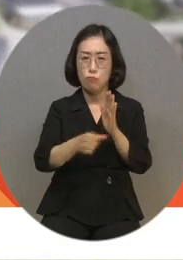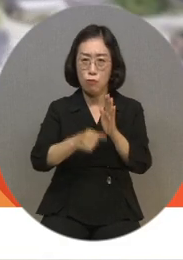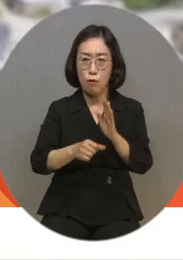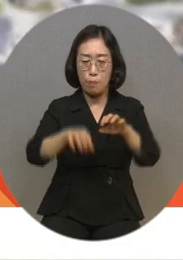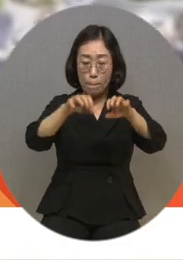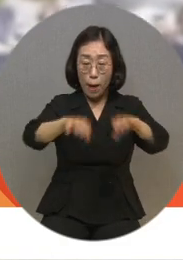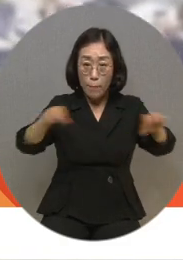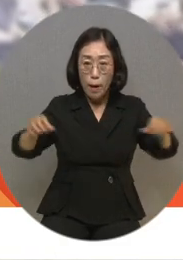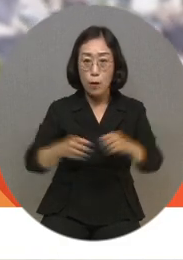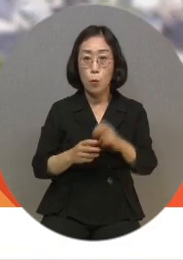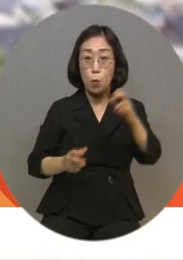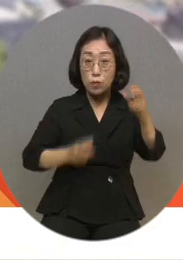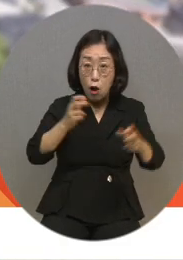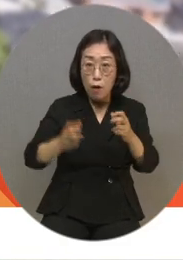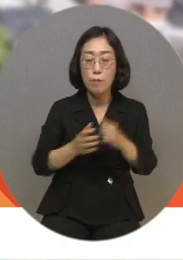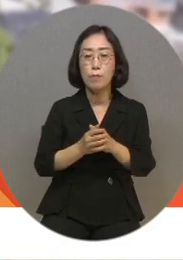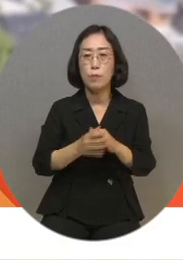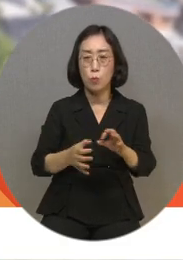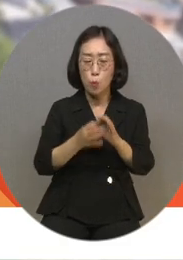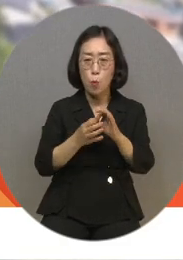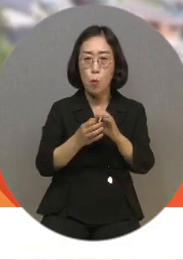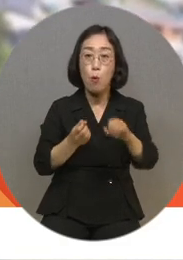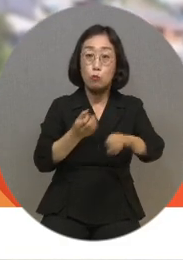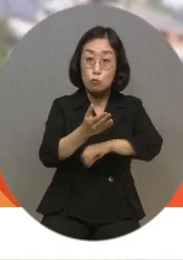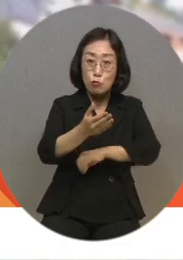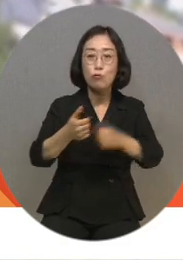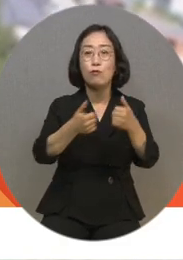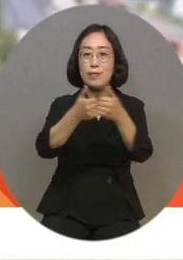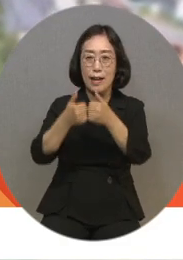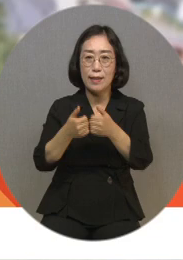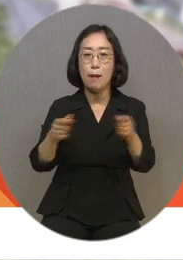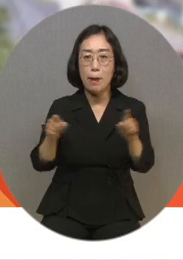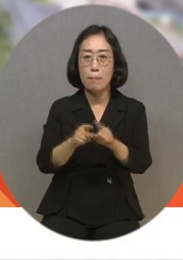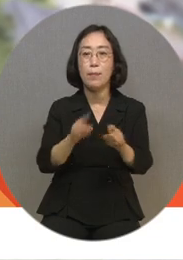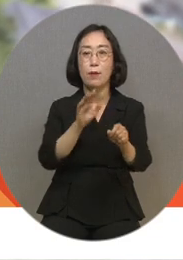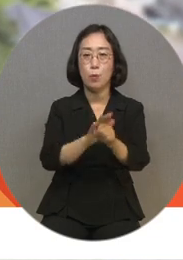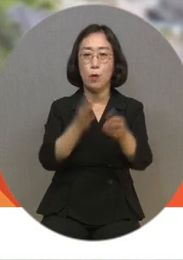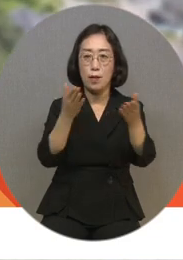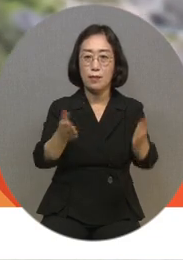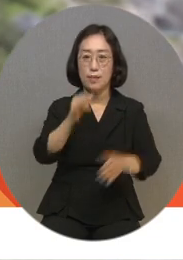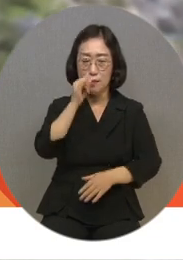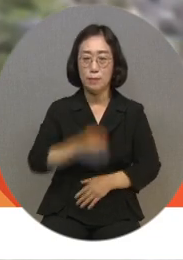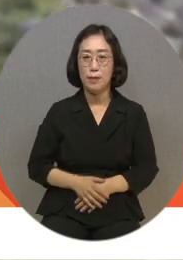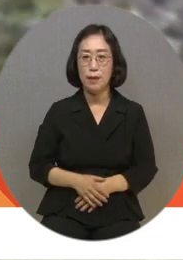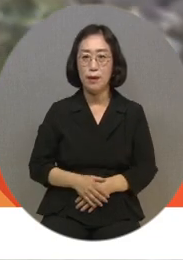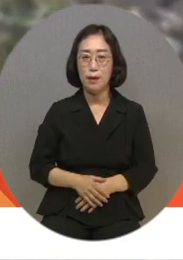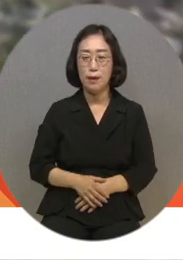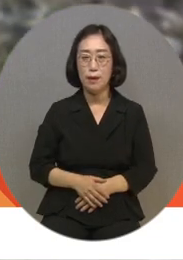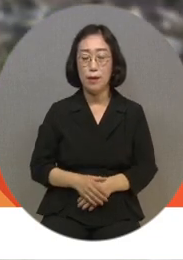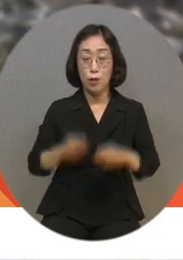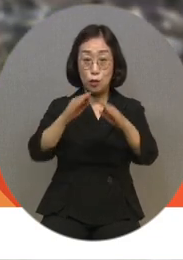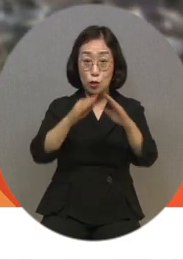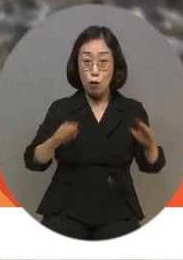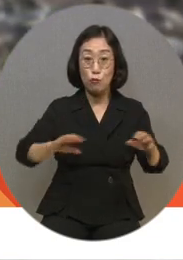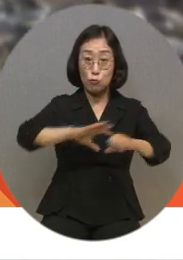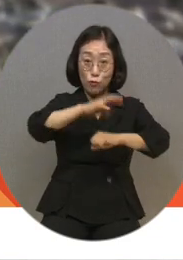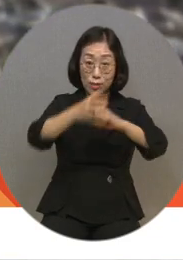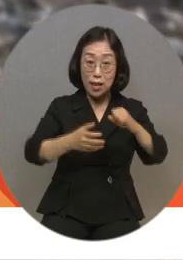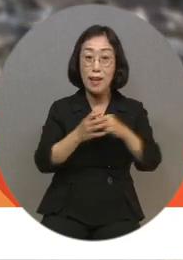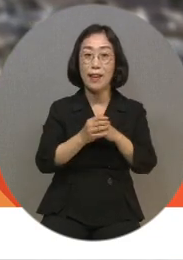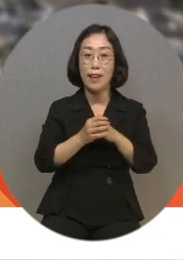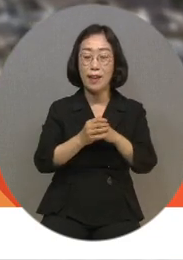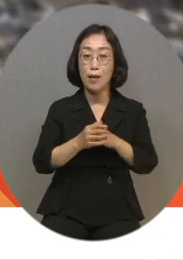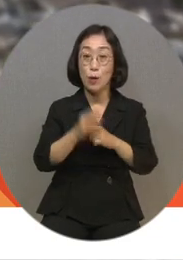설명회와 수출상담 진행될 예정입니다 제 23회 전주 세계 소리 축제의 공식